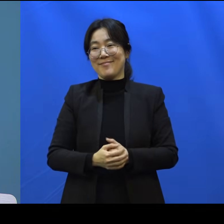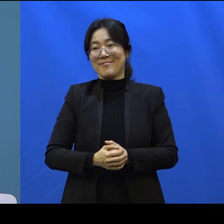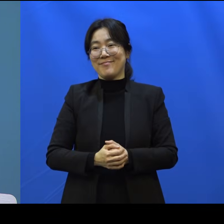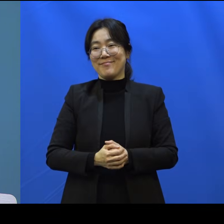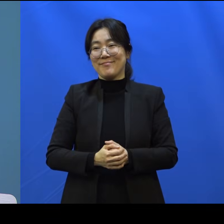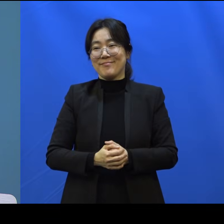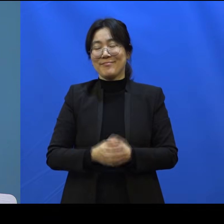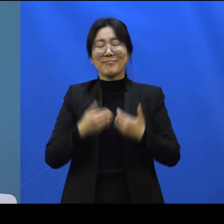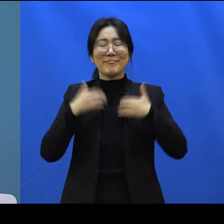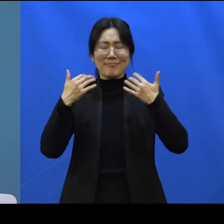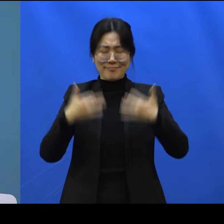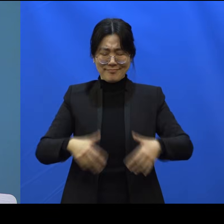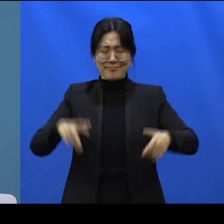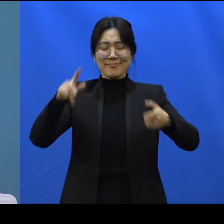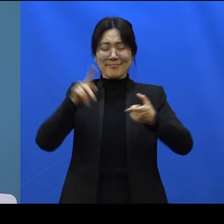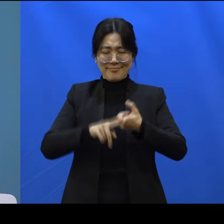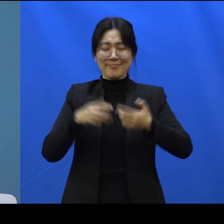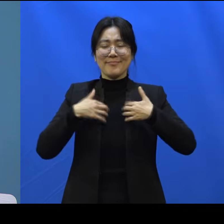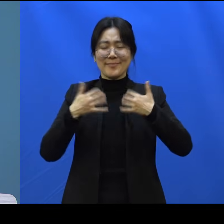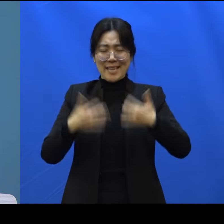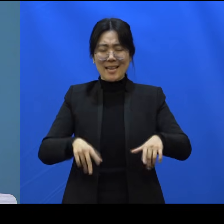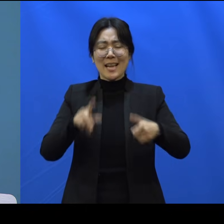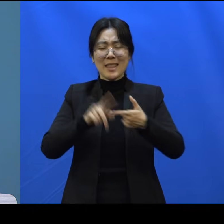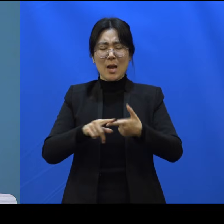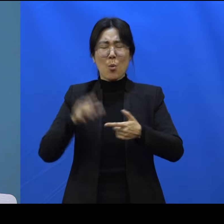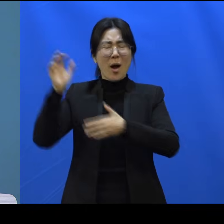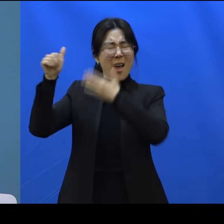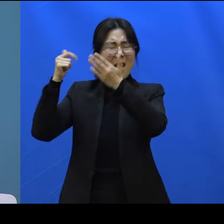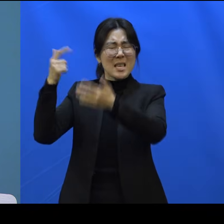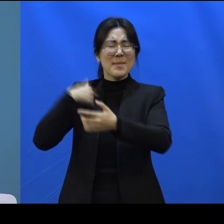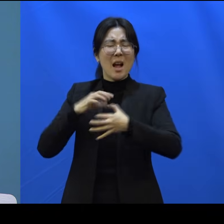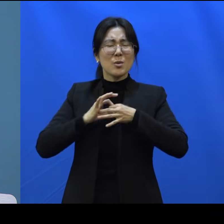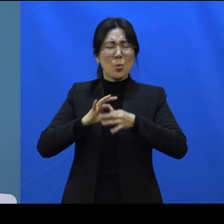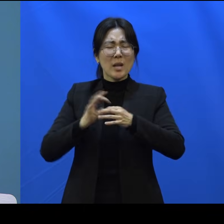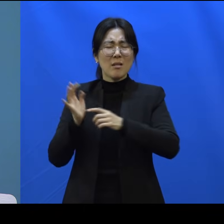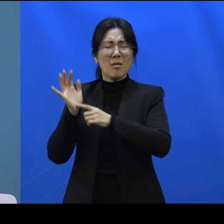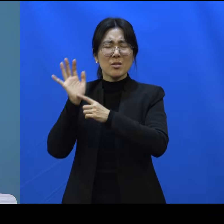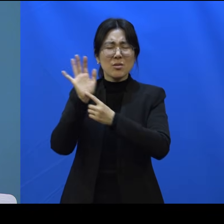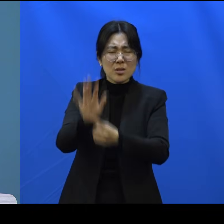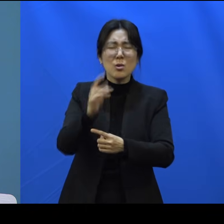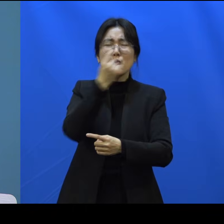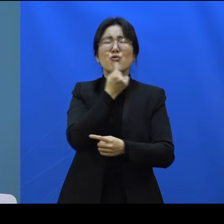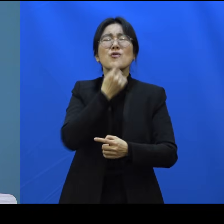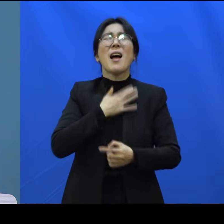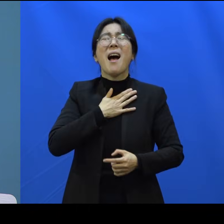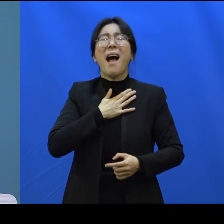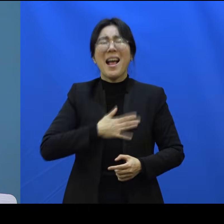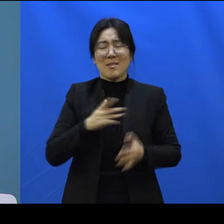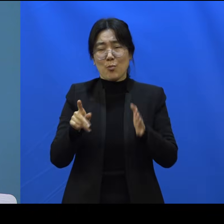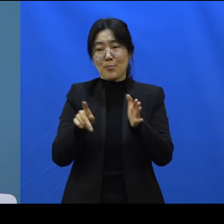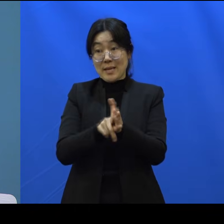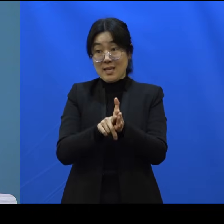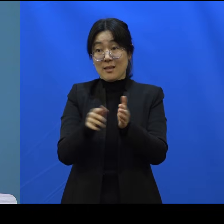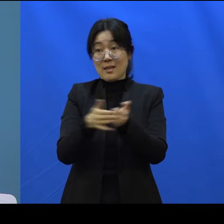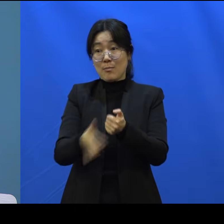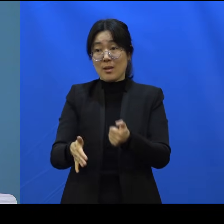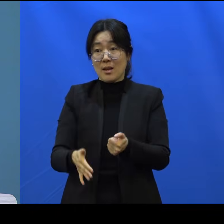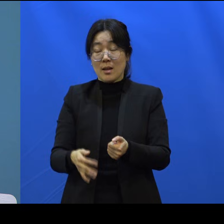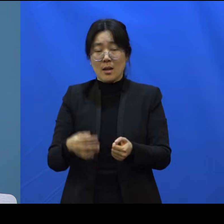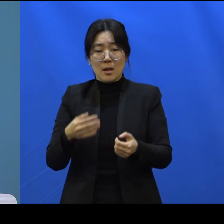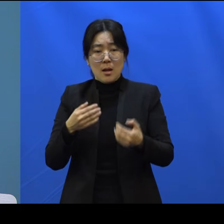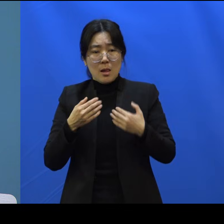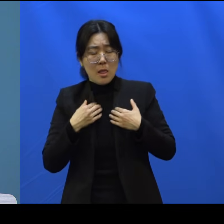거죠. 이 십자가의 복음을 믿는 사람은 내 힘으로 문제를 해결하려고 하는 방식을 내려놓는